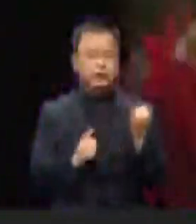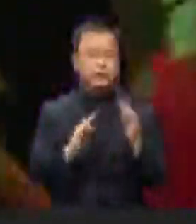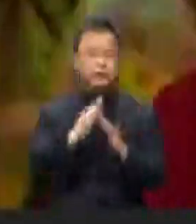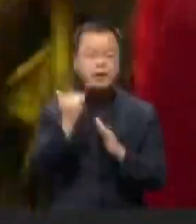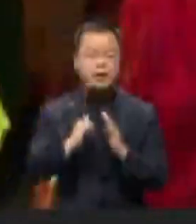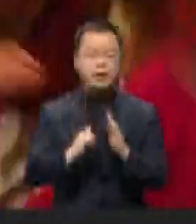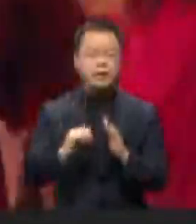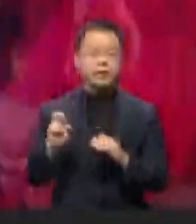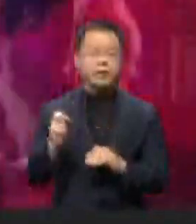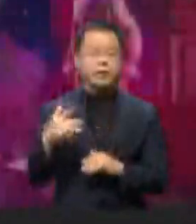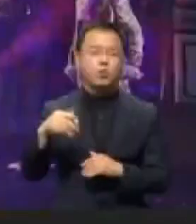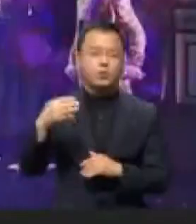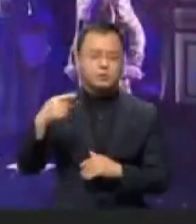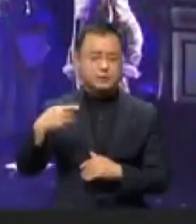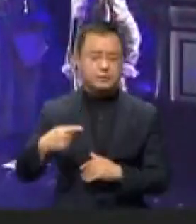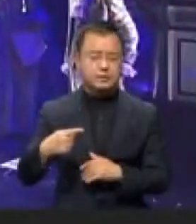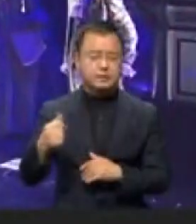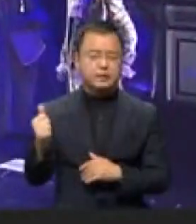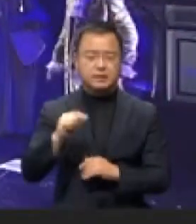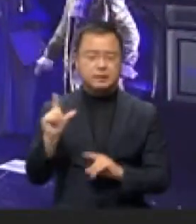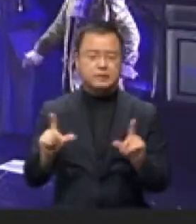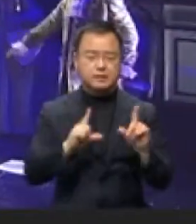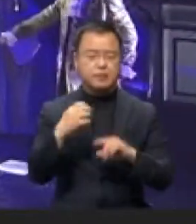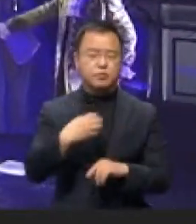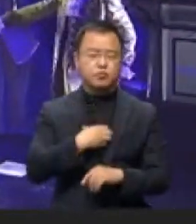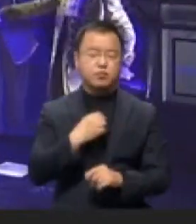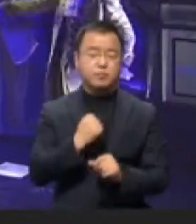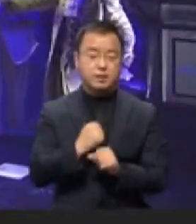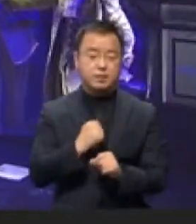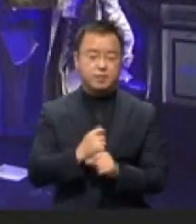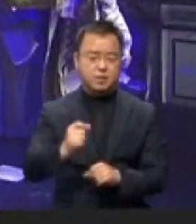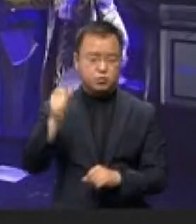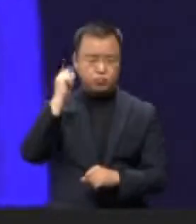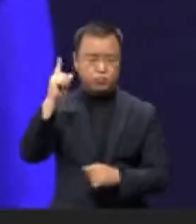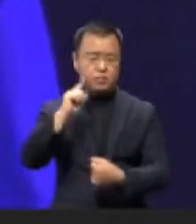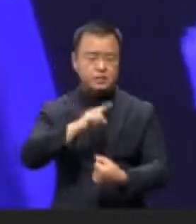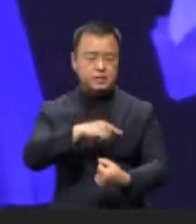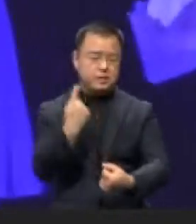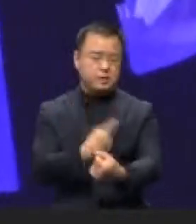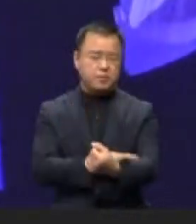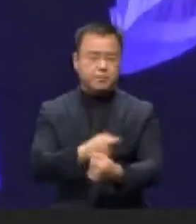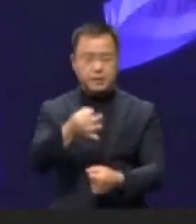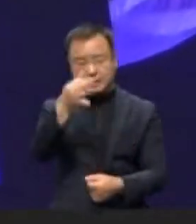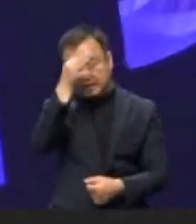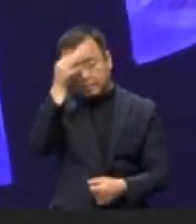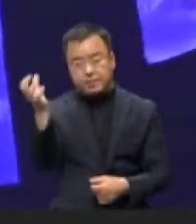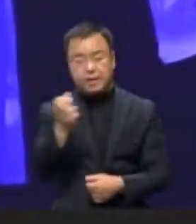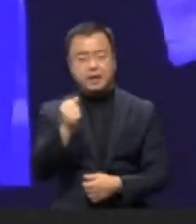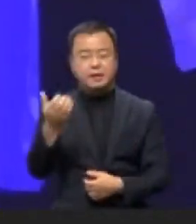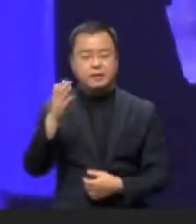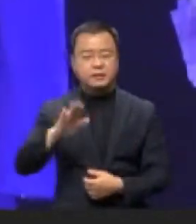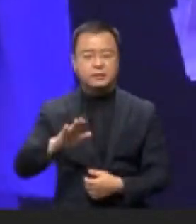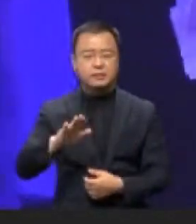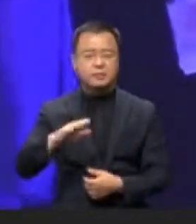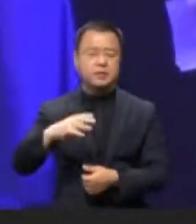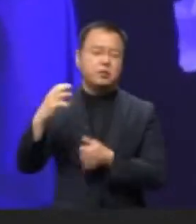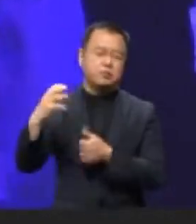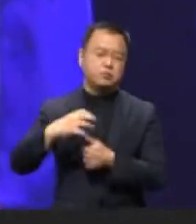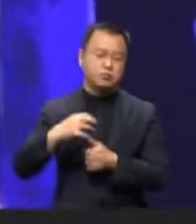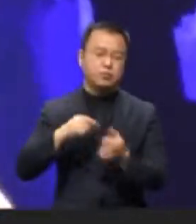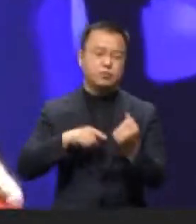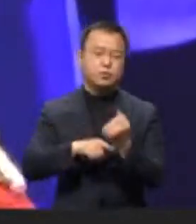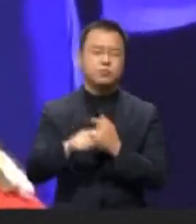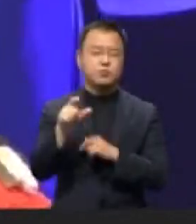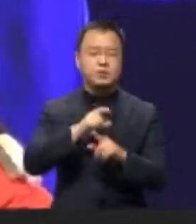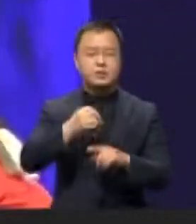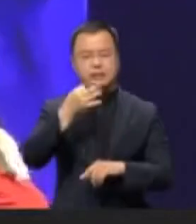위협하는데요. 뮤지컬 모차르트는 천부적 재능을 지녔지만 그로 인한 구속으로 오히려 더 힘든 시간을